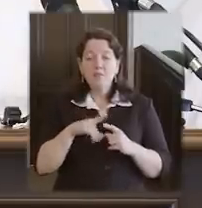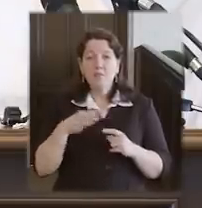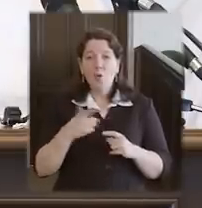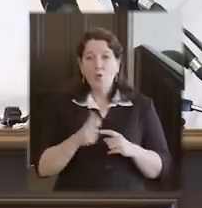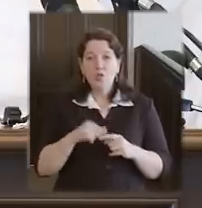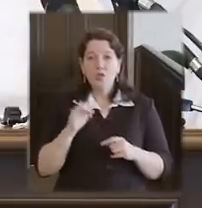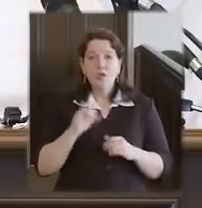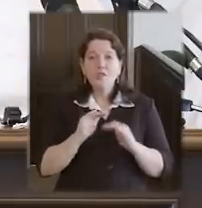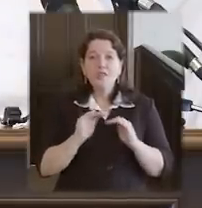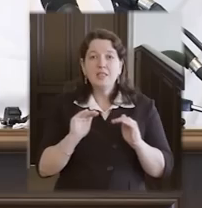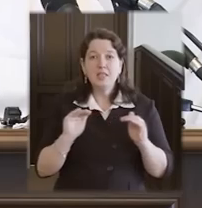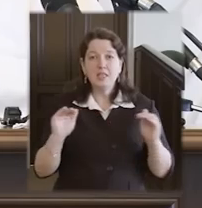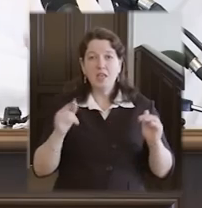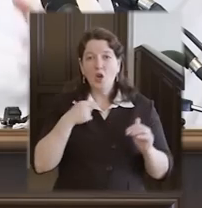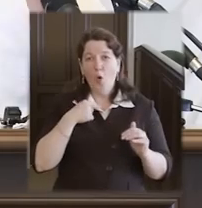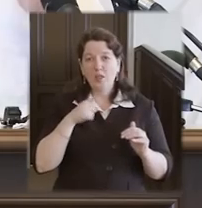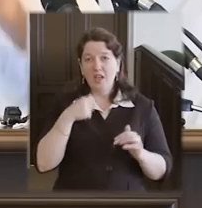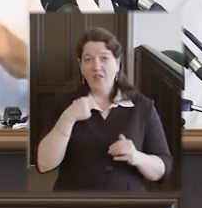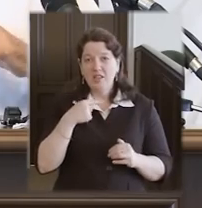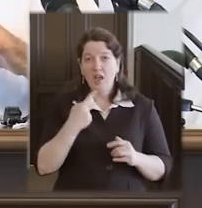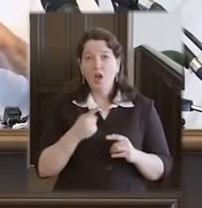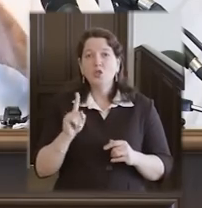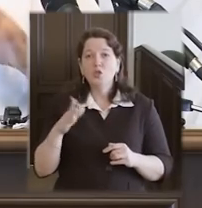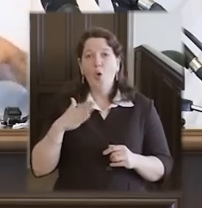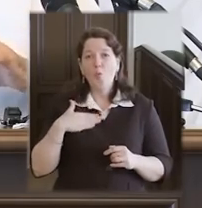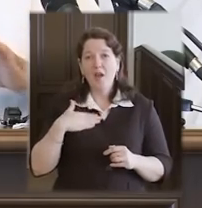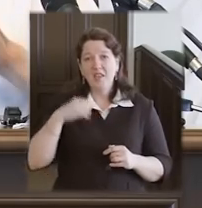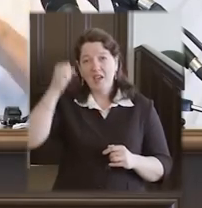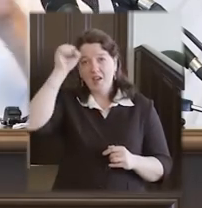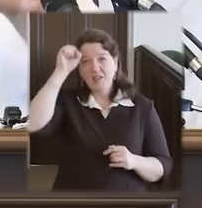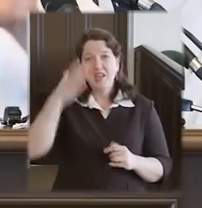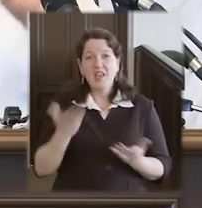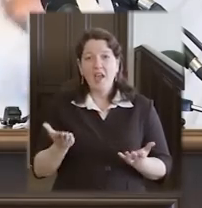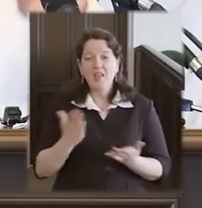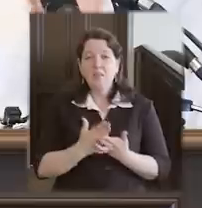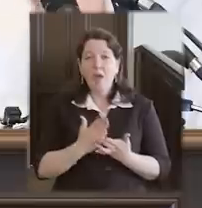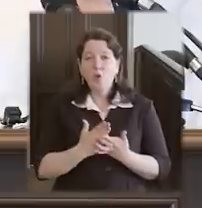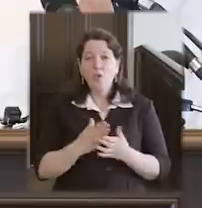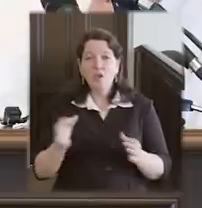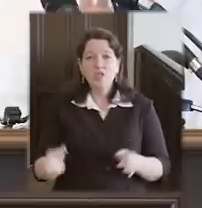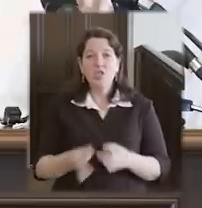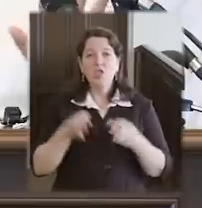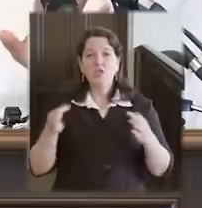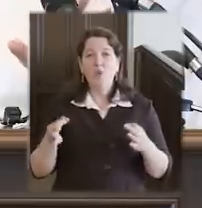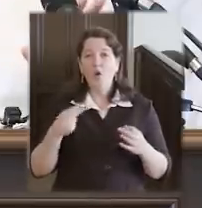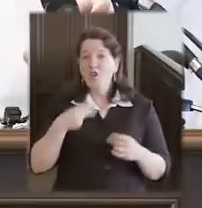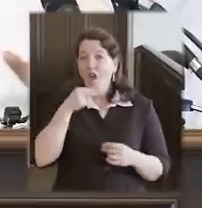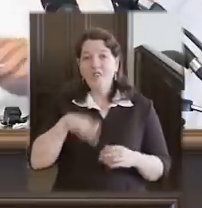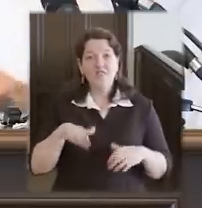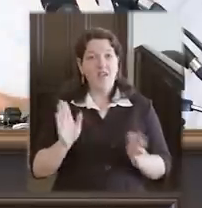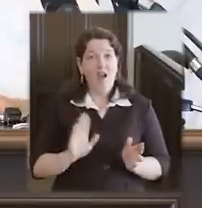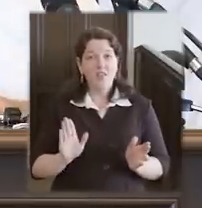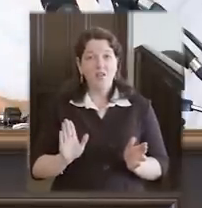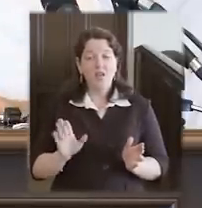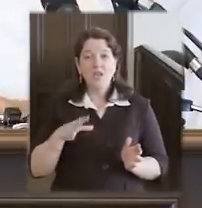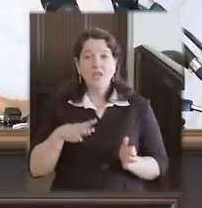мои грехи? Правда? Поэтому я могу спокойно относиться. Я не виноват ни в том, что там дальше вне, в